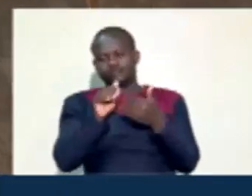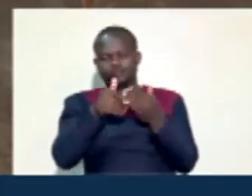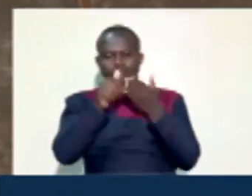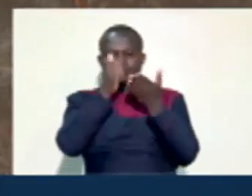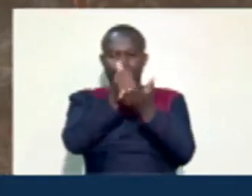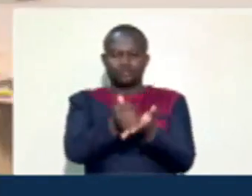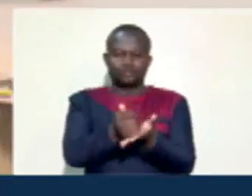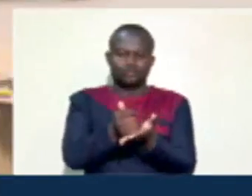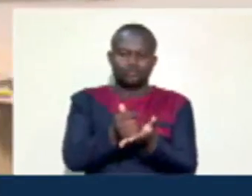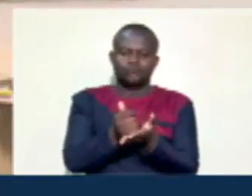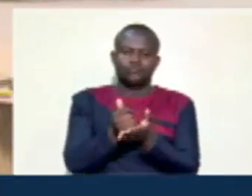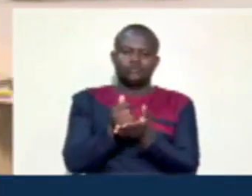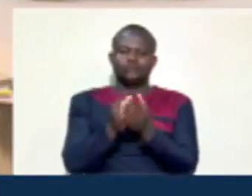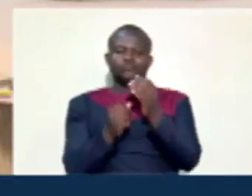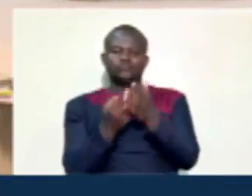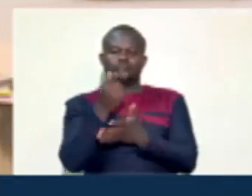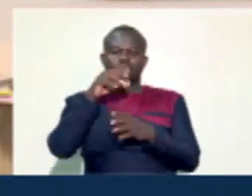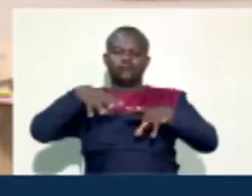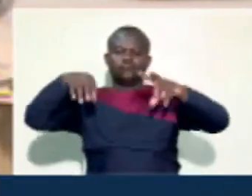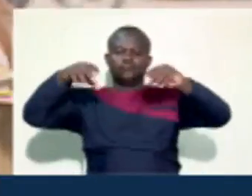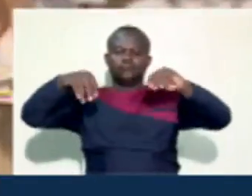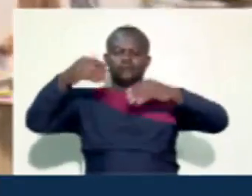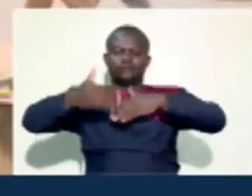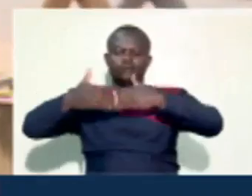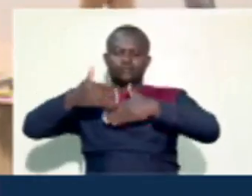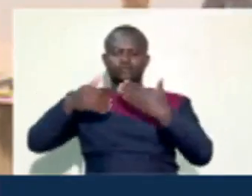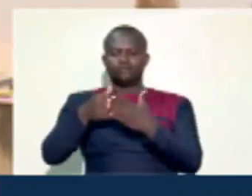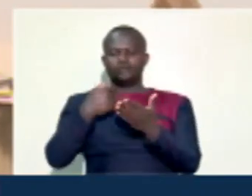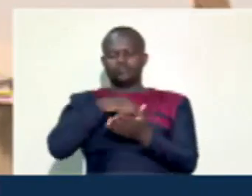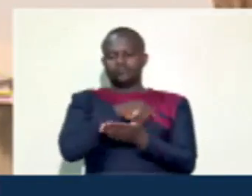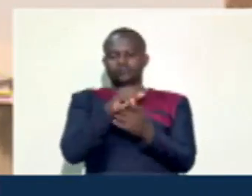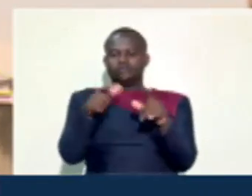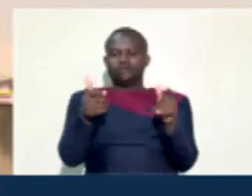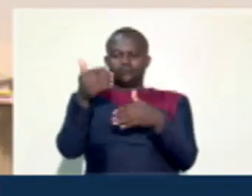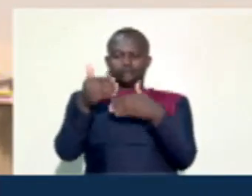dufasha dutera ibyatsi ku nkengero za ruhurura ku mirima